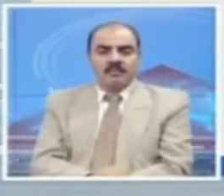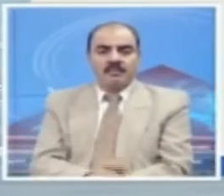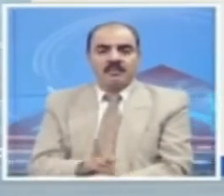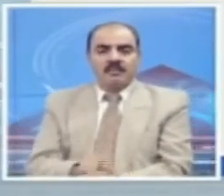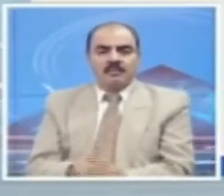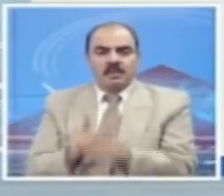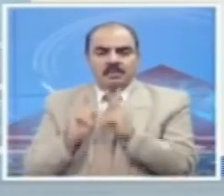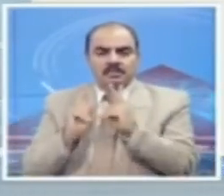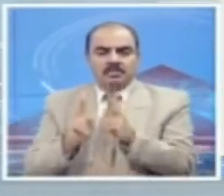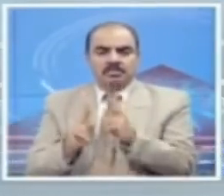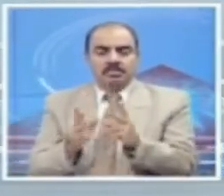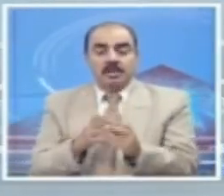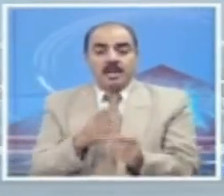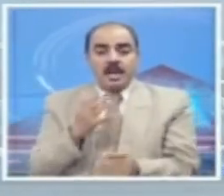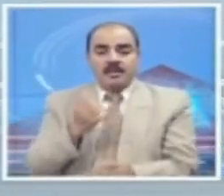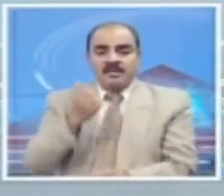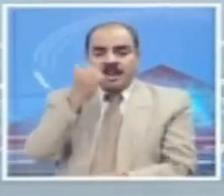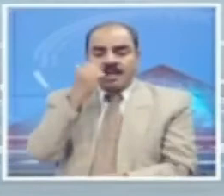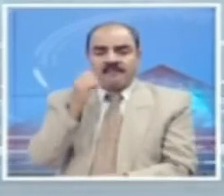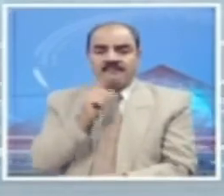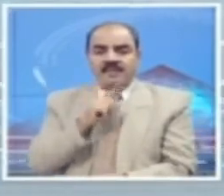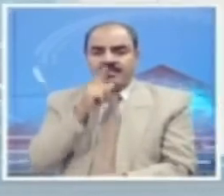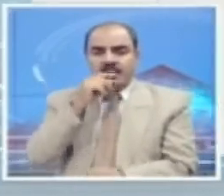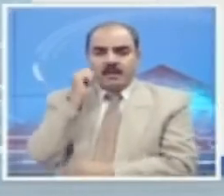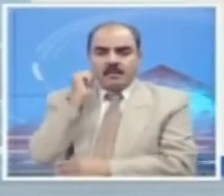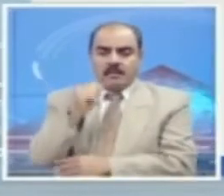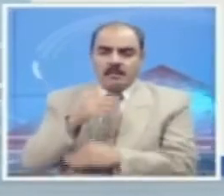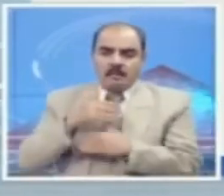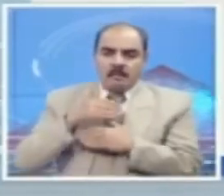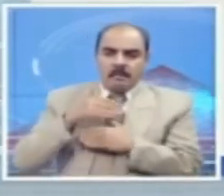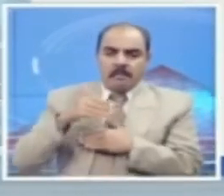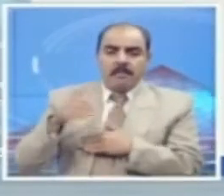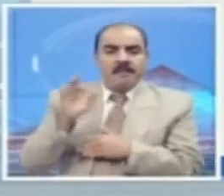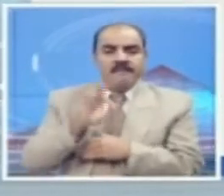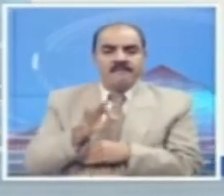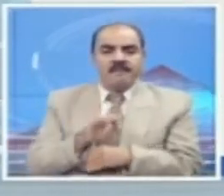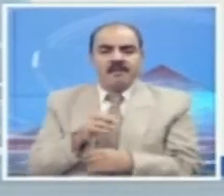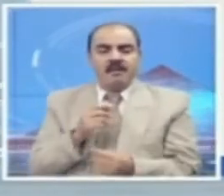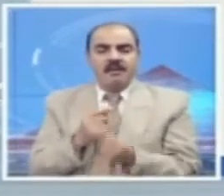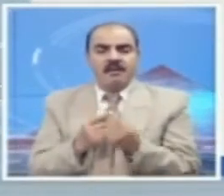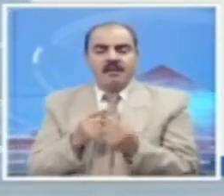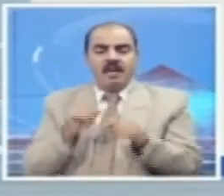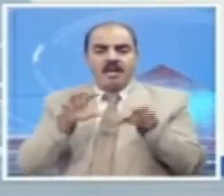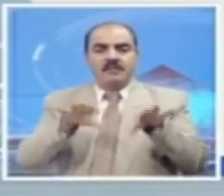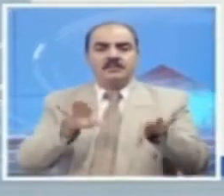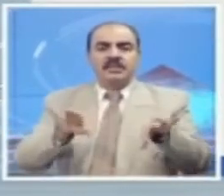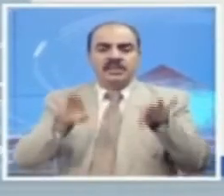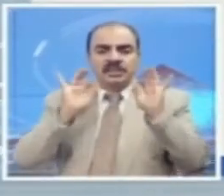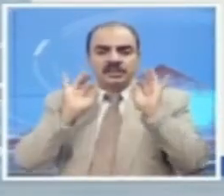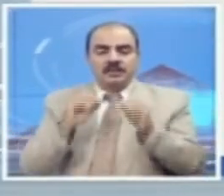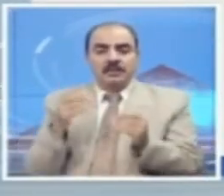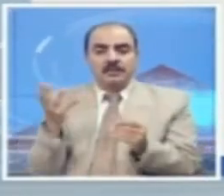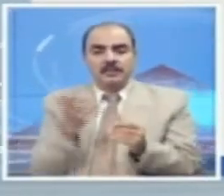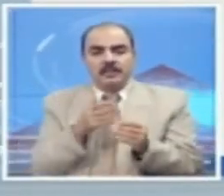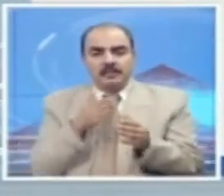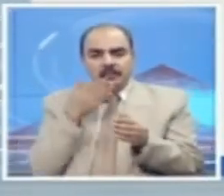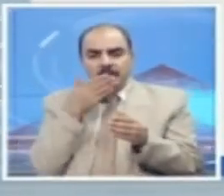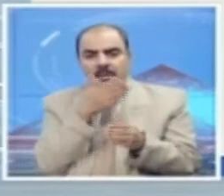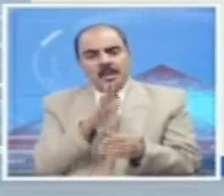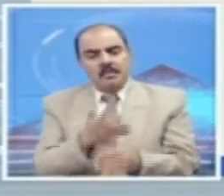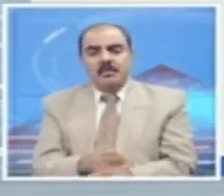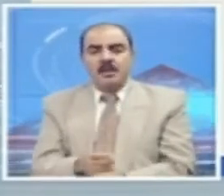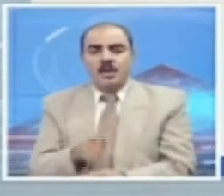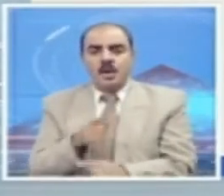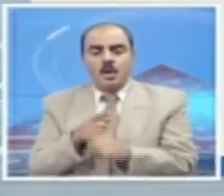مصطفى. يتم تنفيذ المدينة على مساحة 5000 فدان بمدينة حدائق العاصمة وبإجمالي